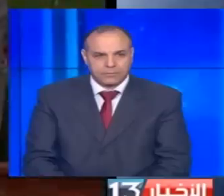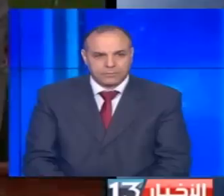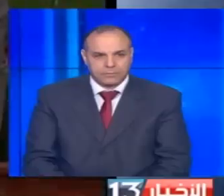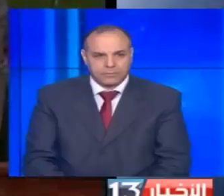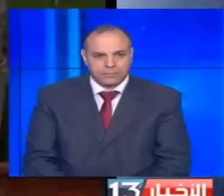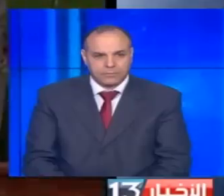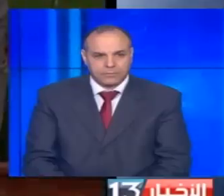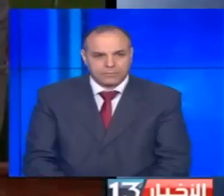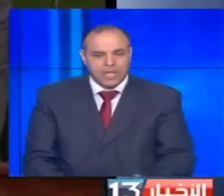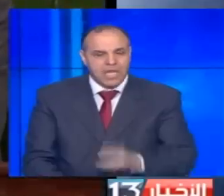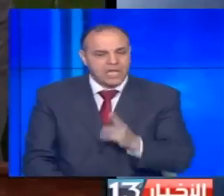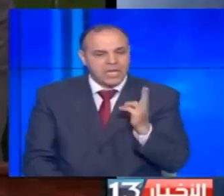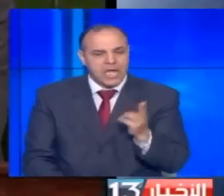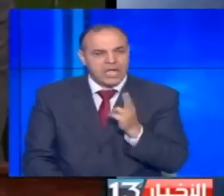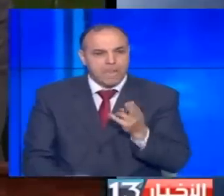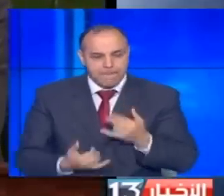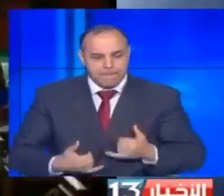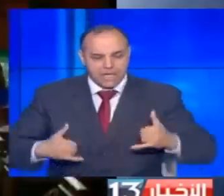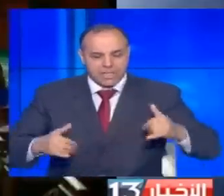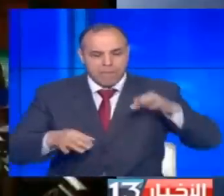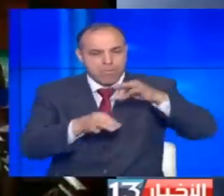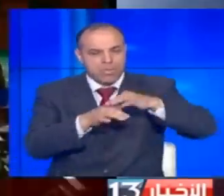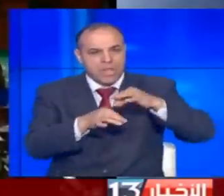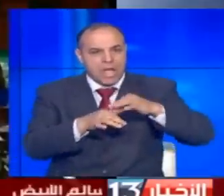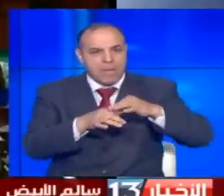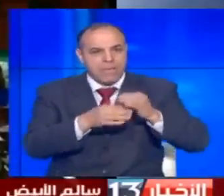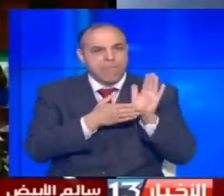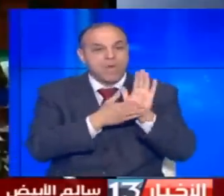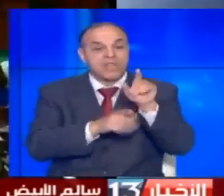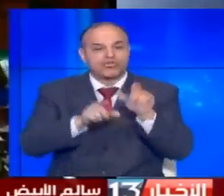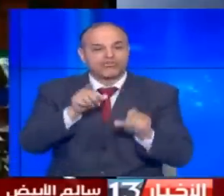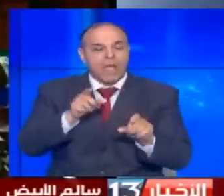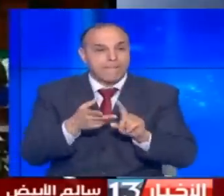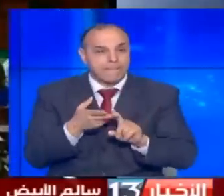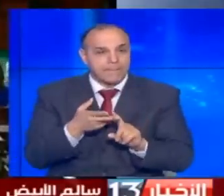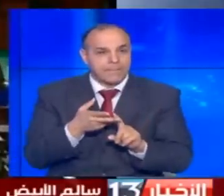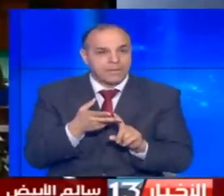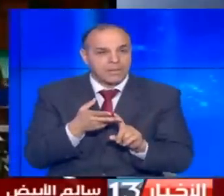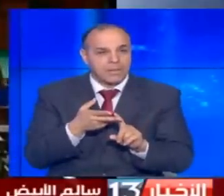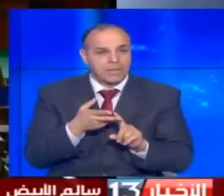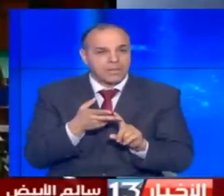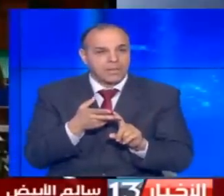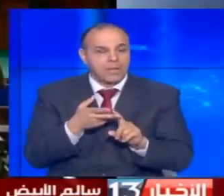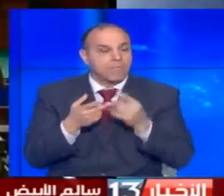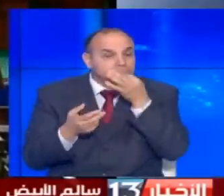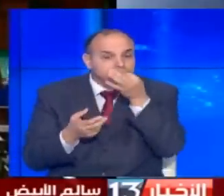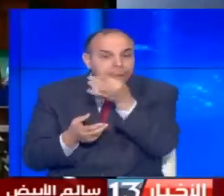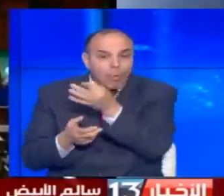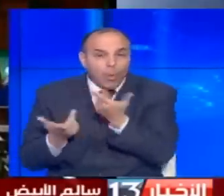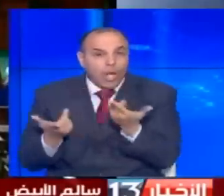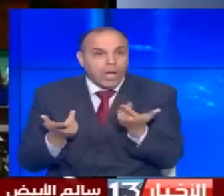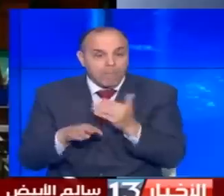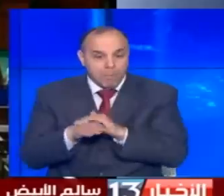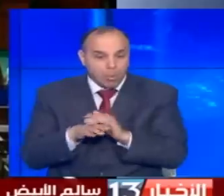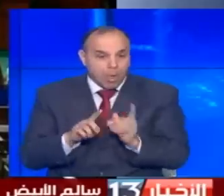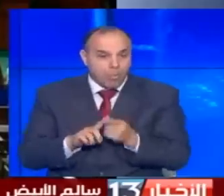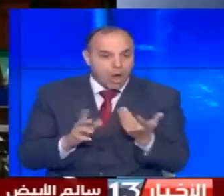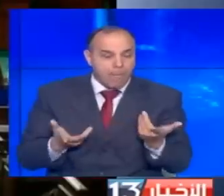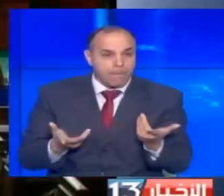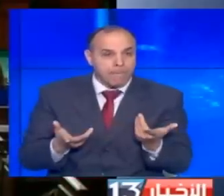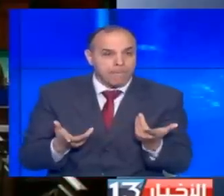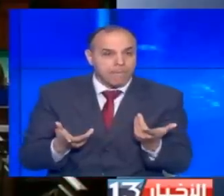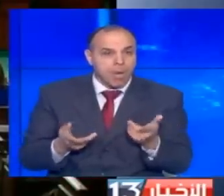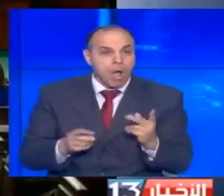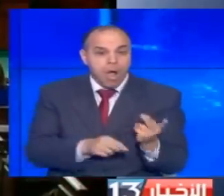لا يمكن لمجلس منتخب يمثل الشعب الايدز في هذا الموضوع الذي